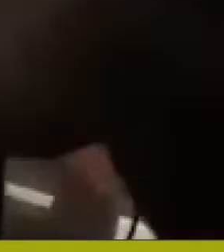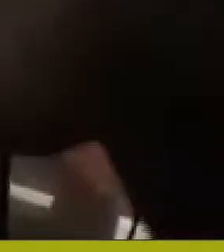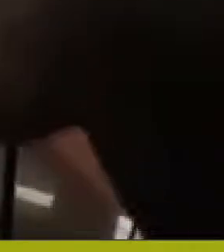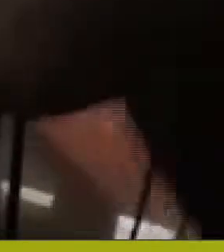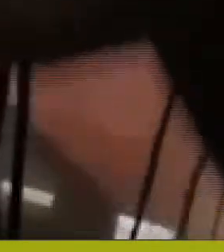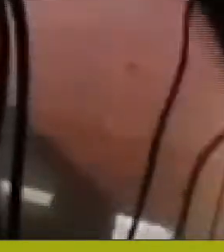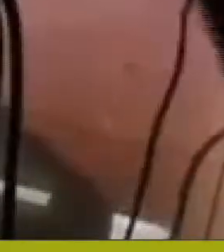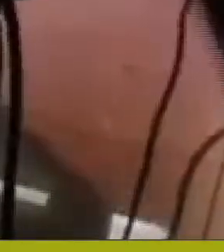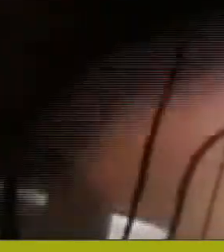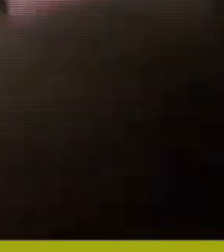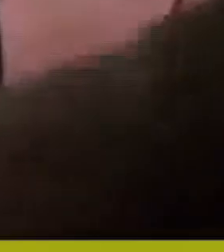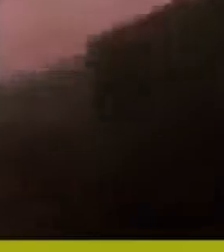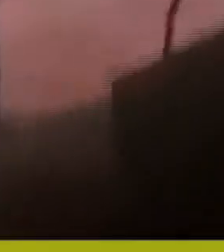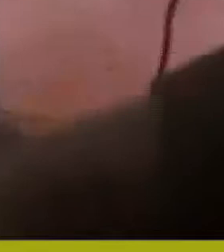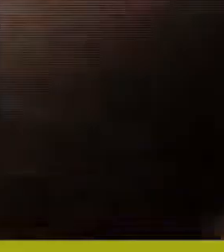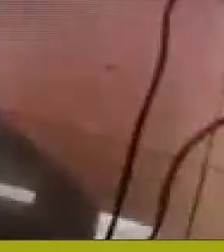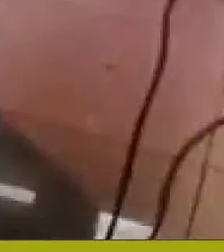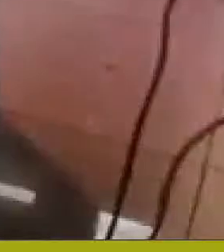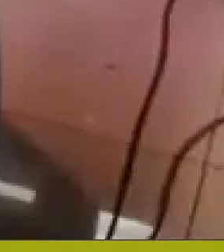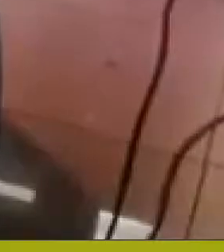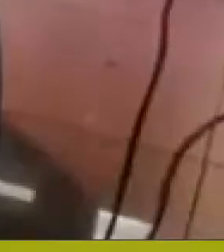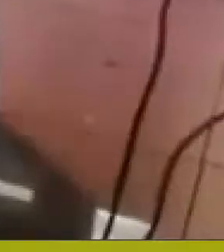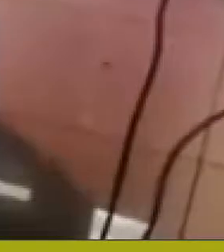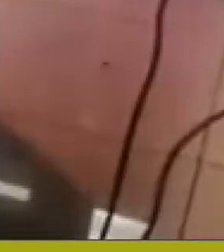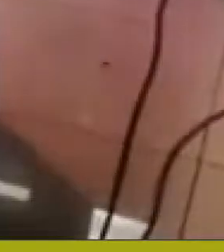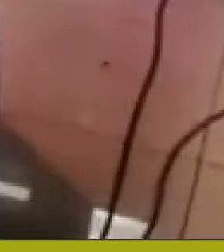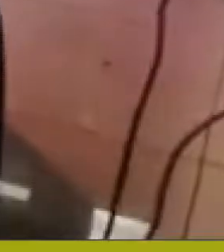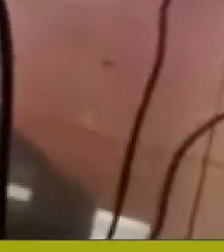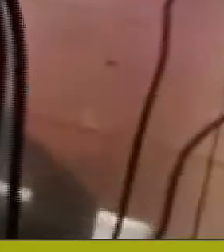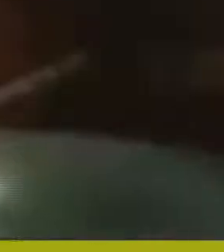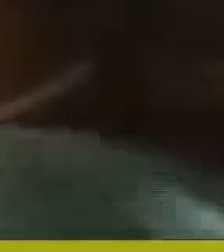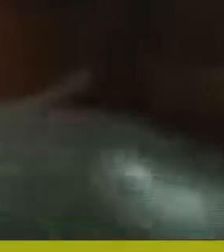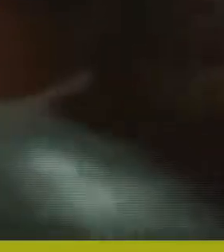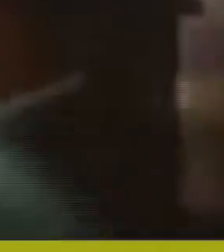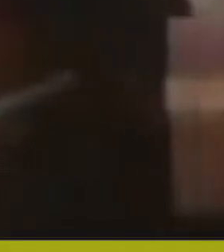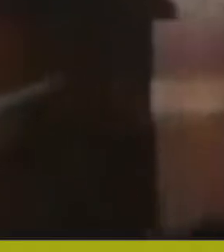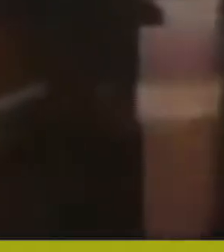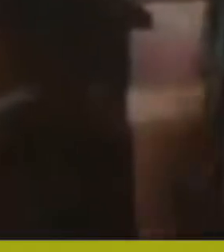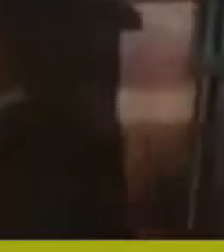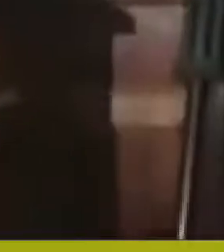Gracias.